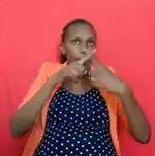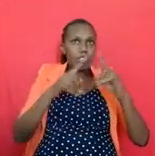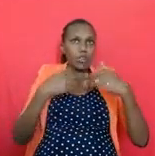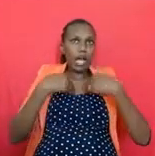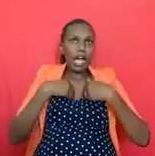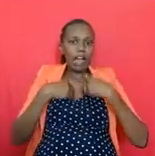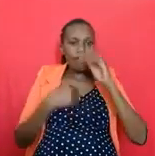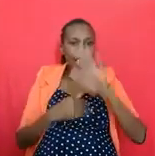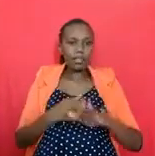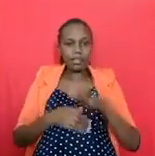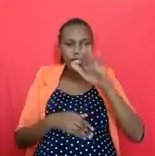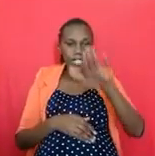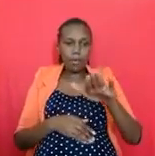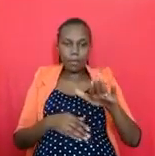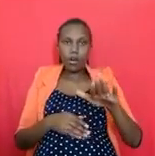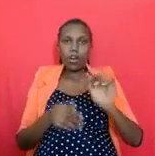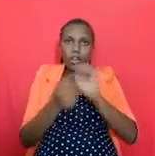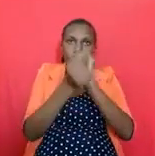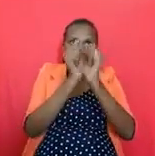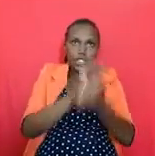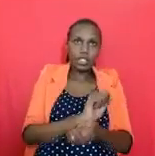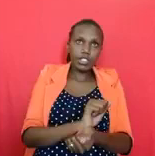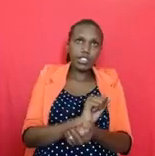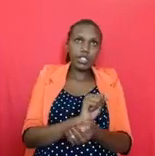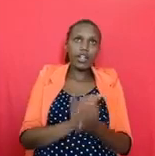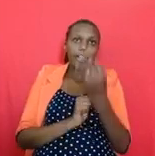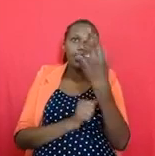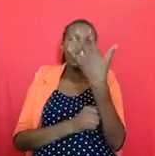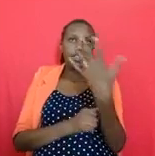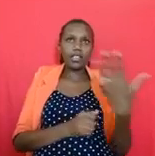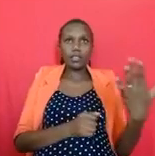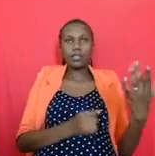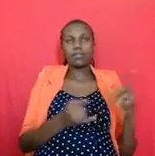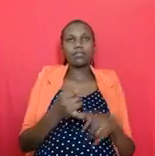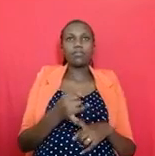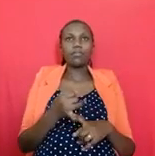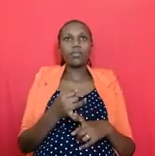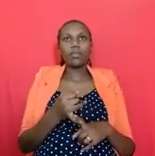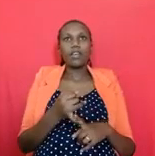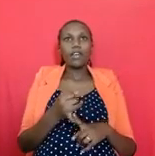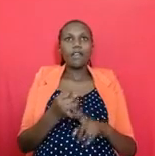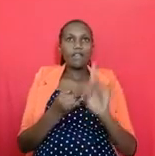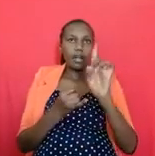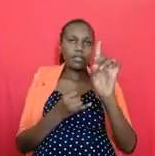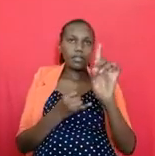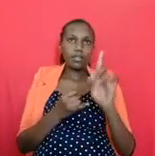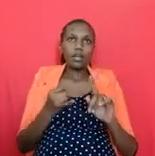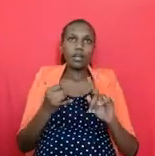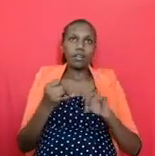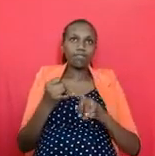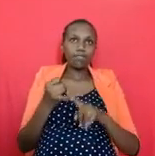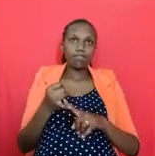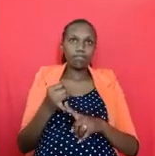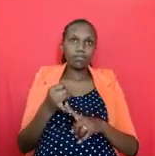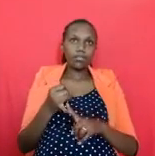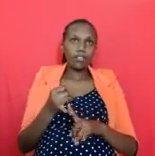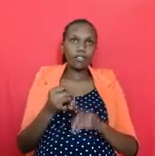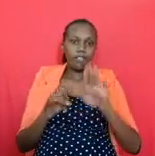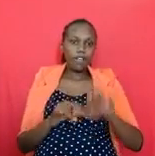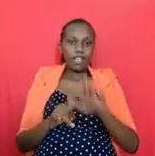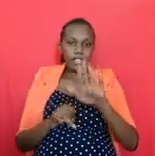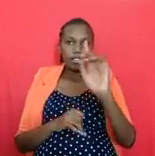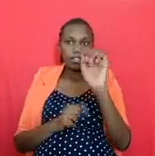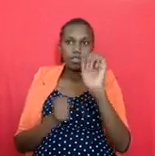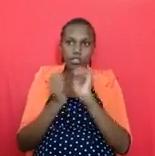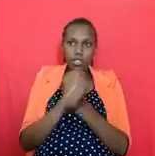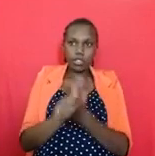woe ikinya rä a kå garårå ka maå ndå matatå å ndå wa mbere ikinya rä a mbere angä korwo nä å kå garårå